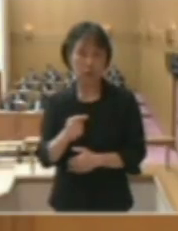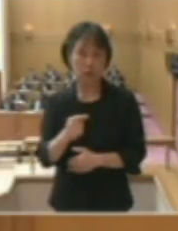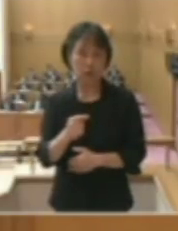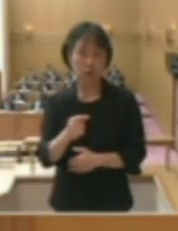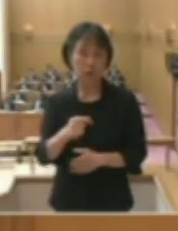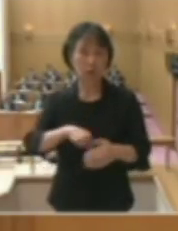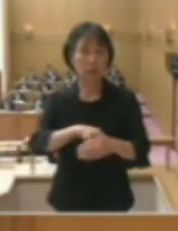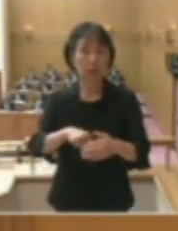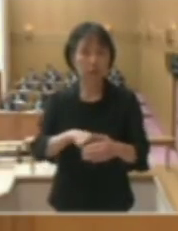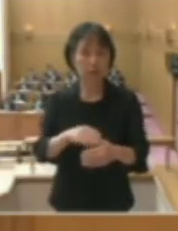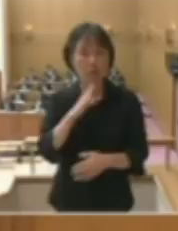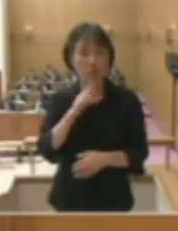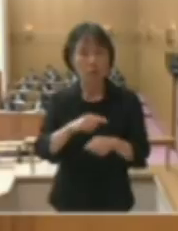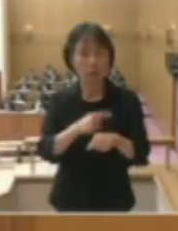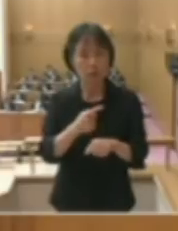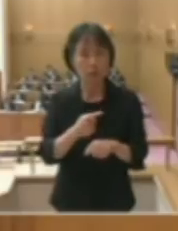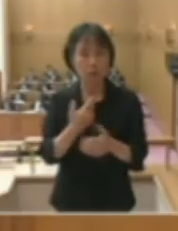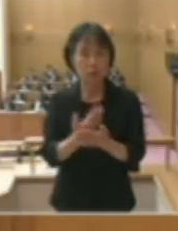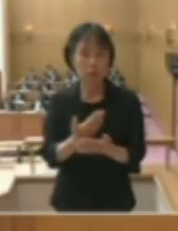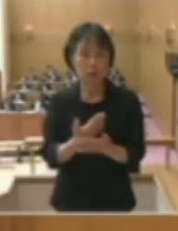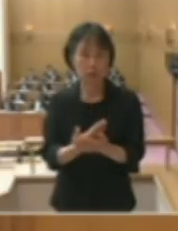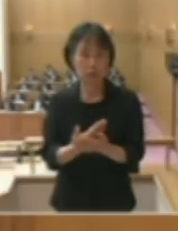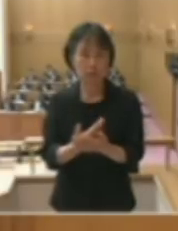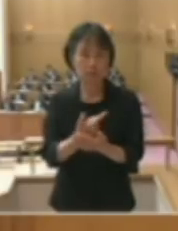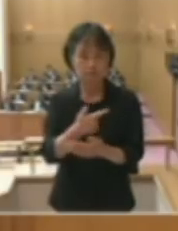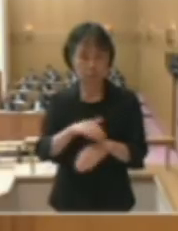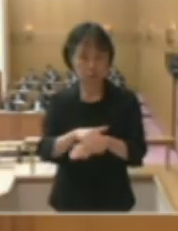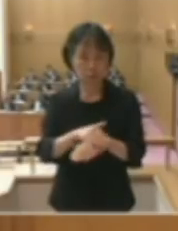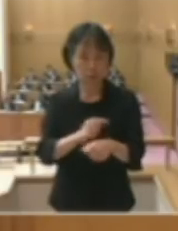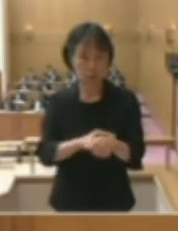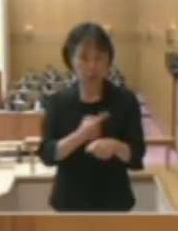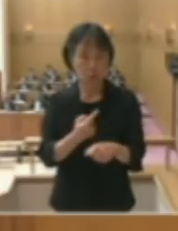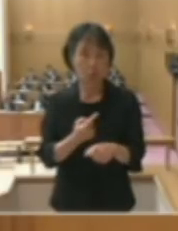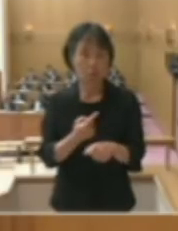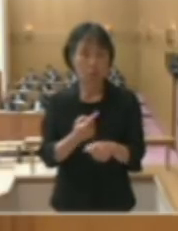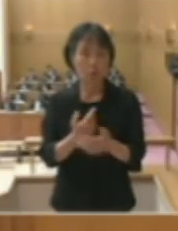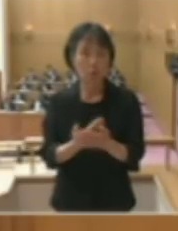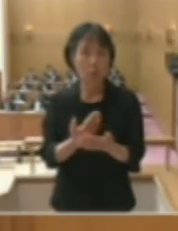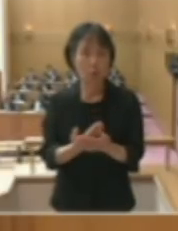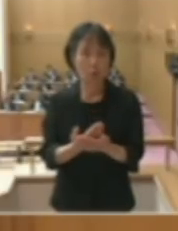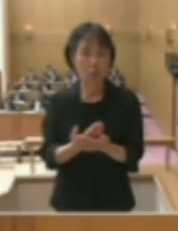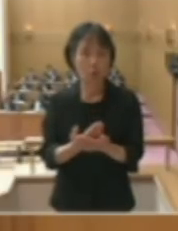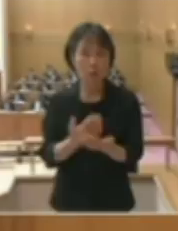本質追求の重要性要望を声高らかに謳われました